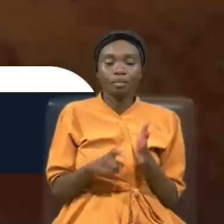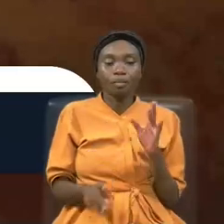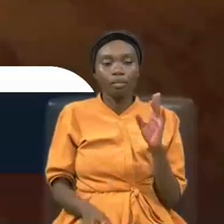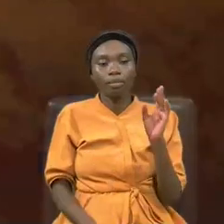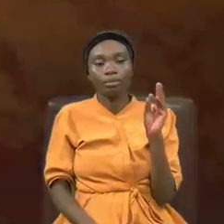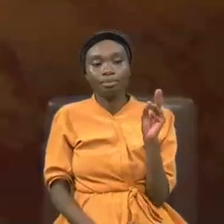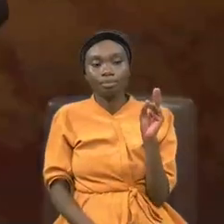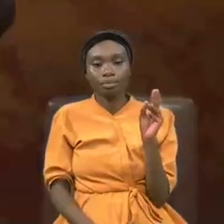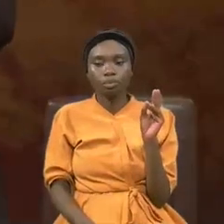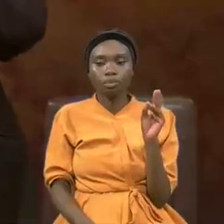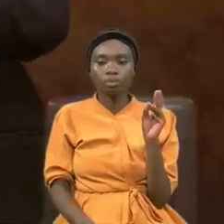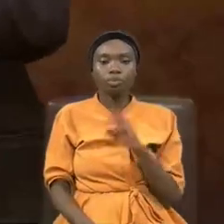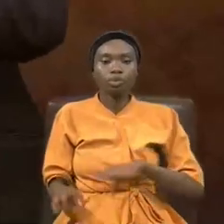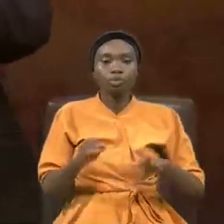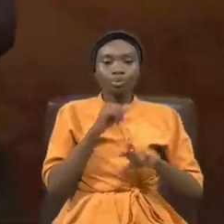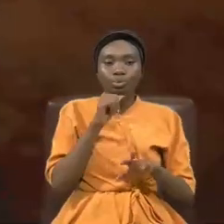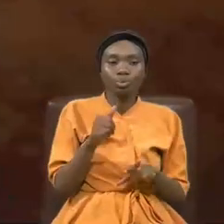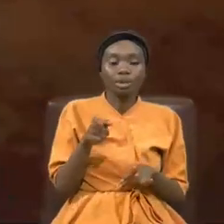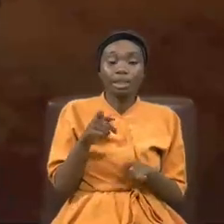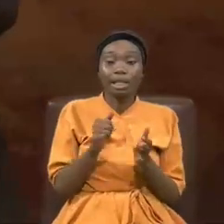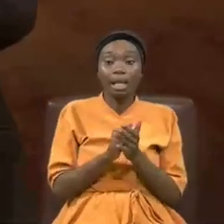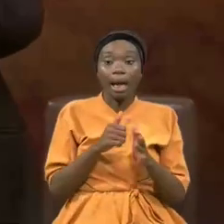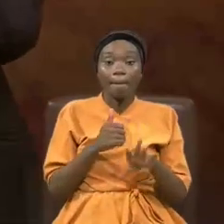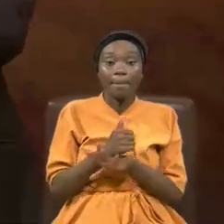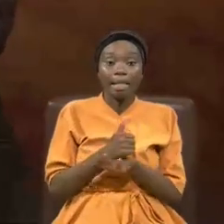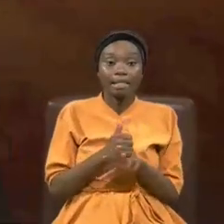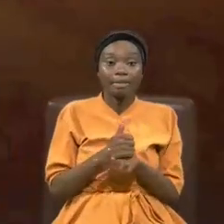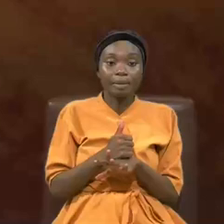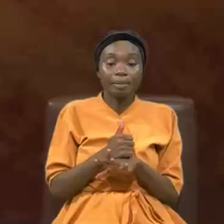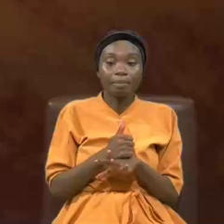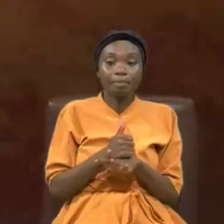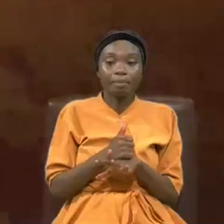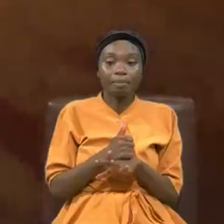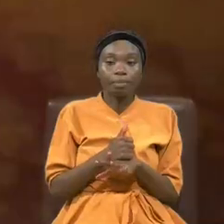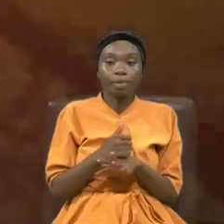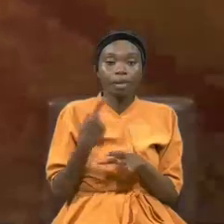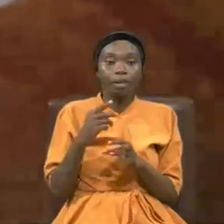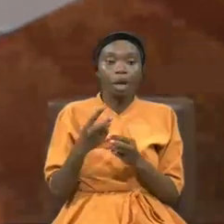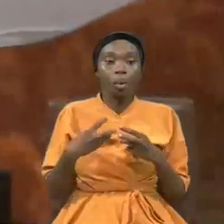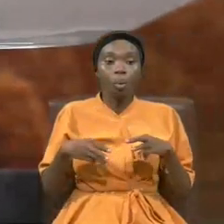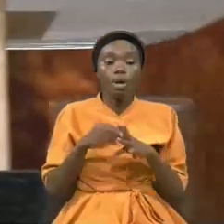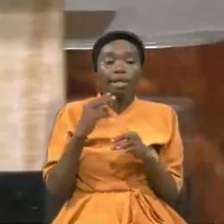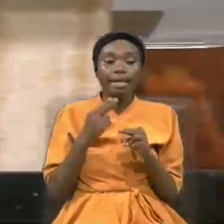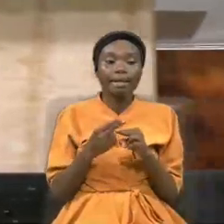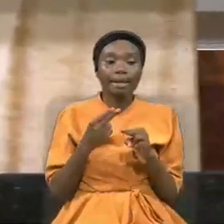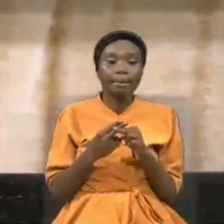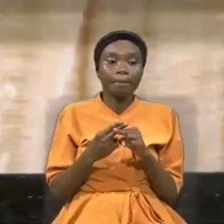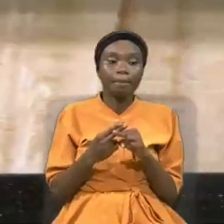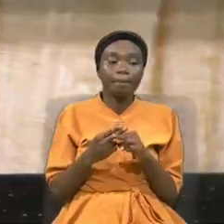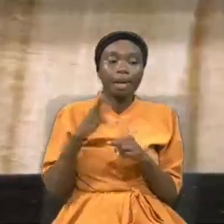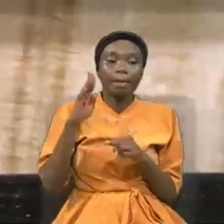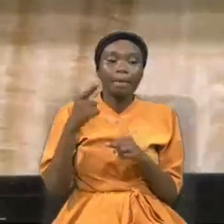7. Ne sont-ce pas eux qui outragent le beau nom